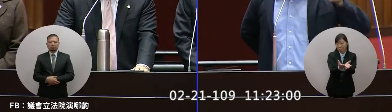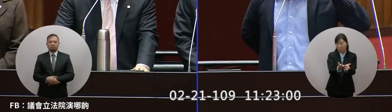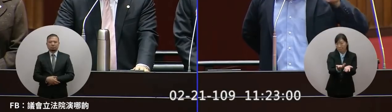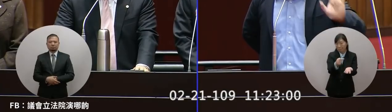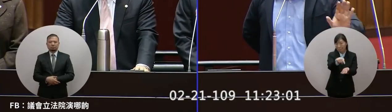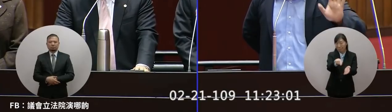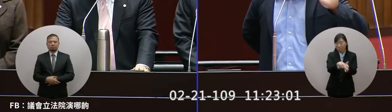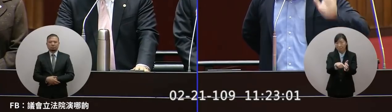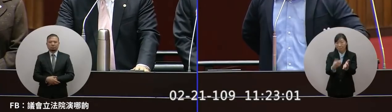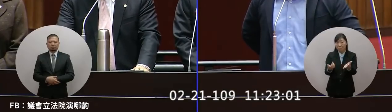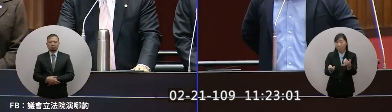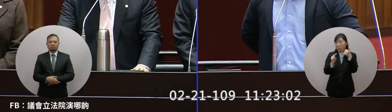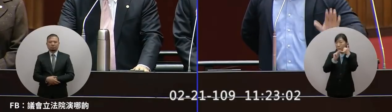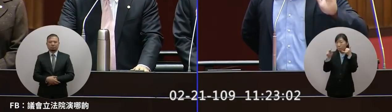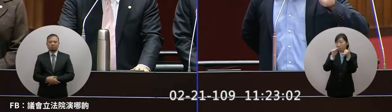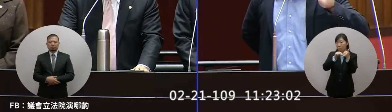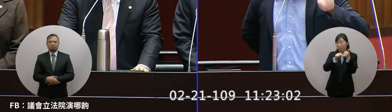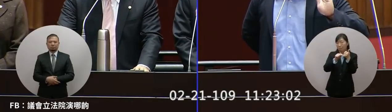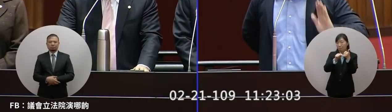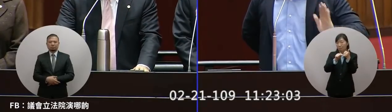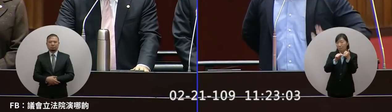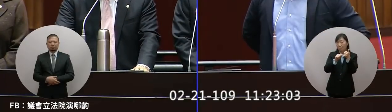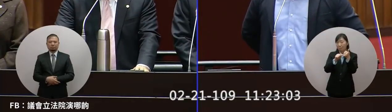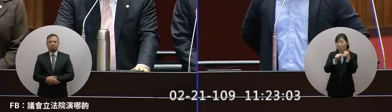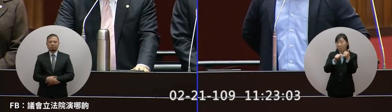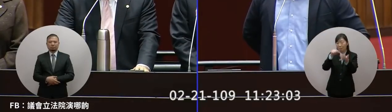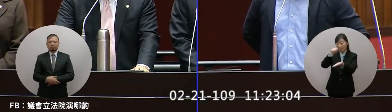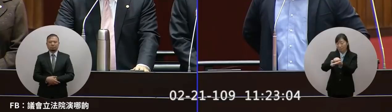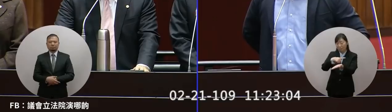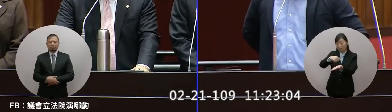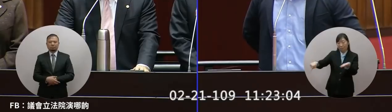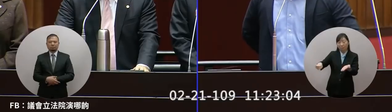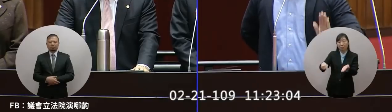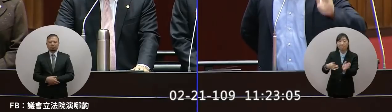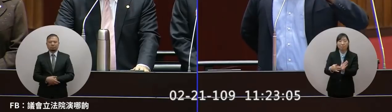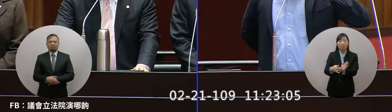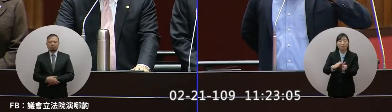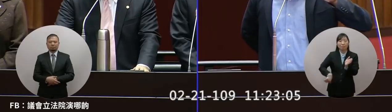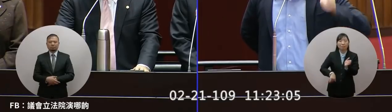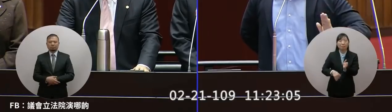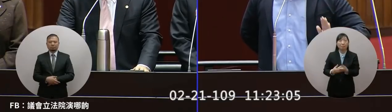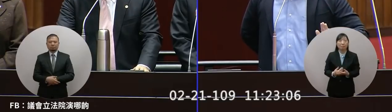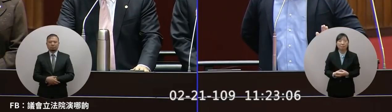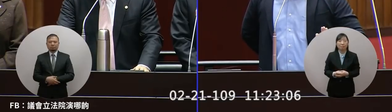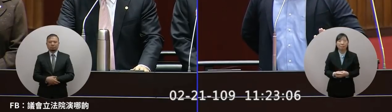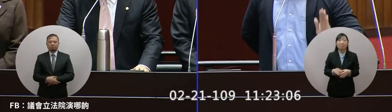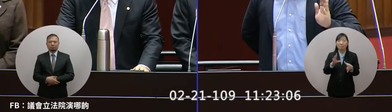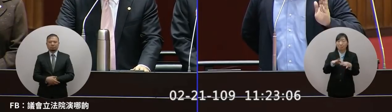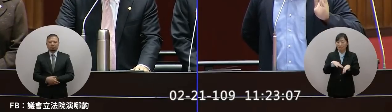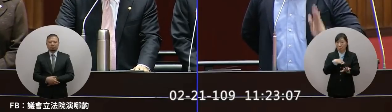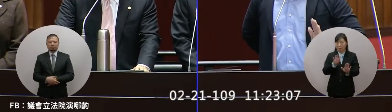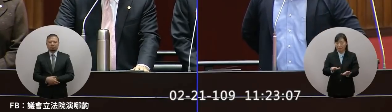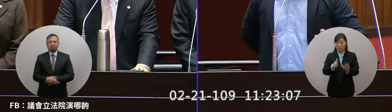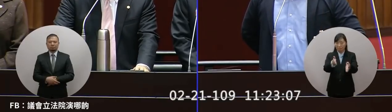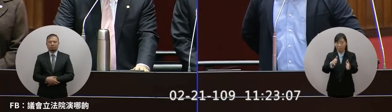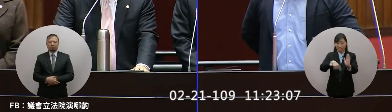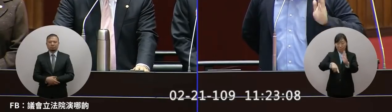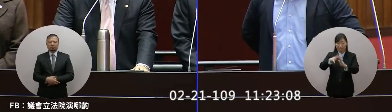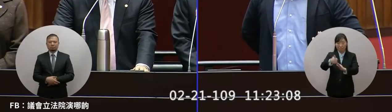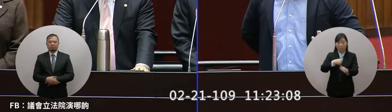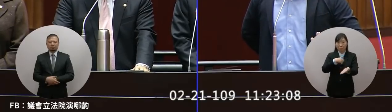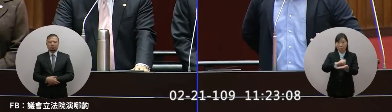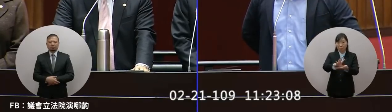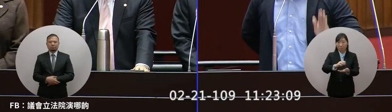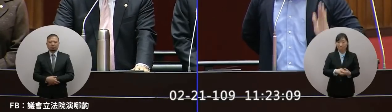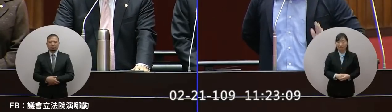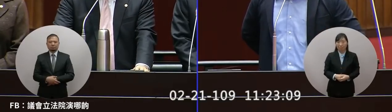打出去的这一通电话，把它给删除了，哦。那我要跟这个院长报告的时候，